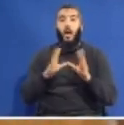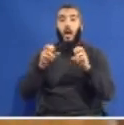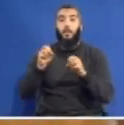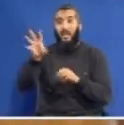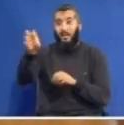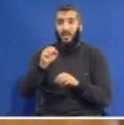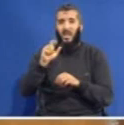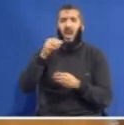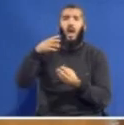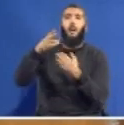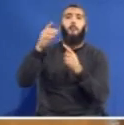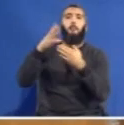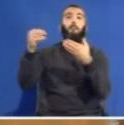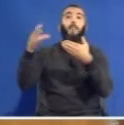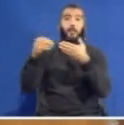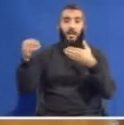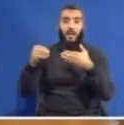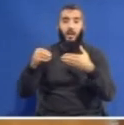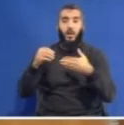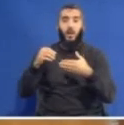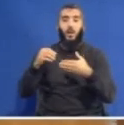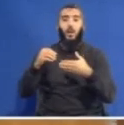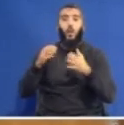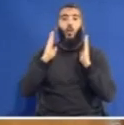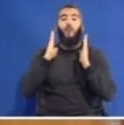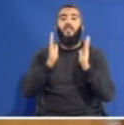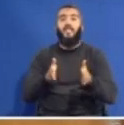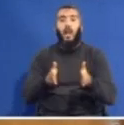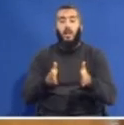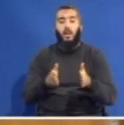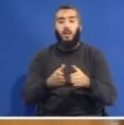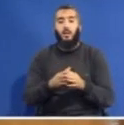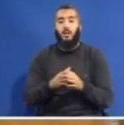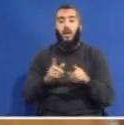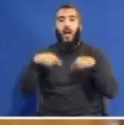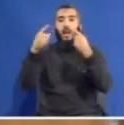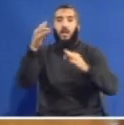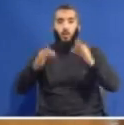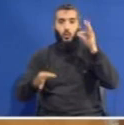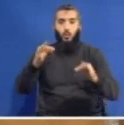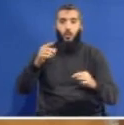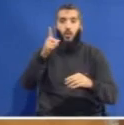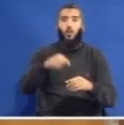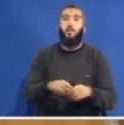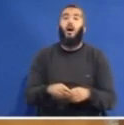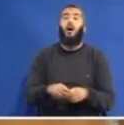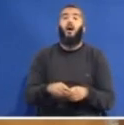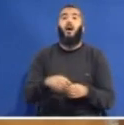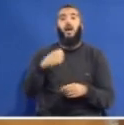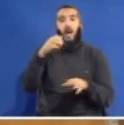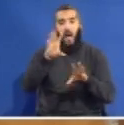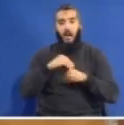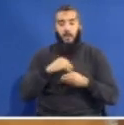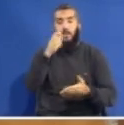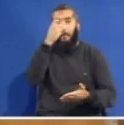الفريضة عندئذ نظن لما تروحوا للعدالة بيدكم الفريضة العدالة تفصل وتستخرج، يعني